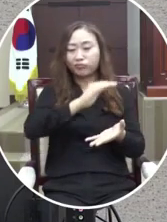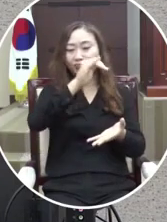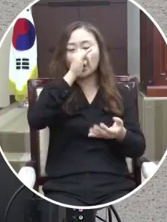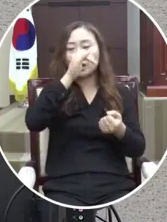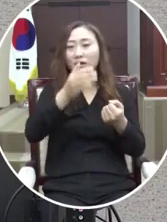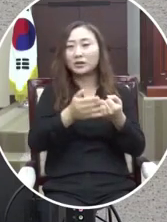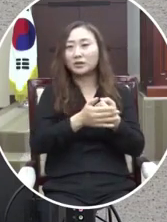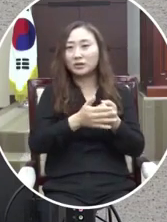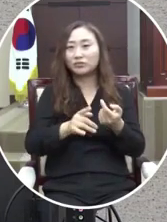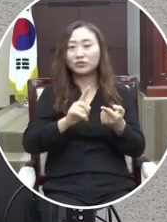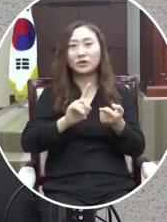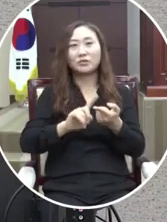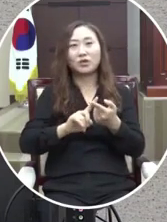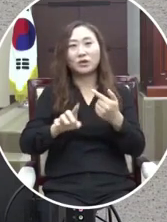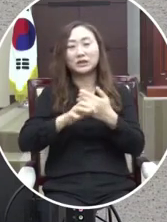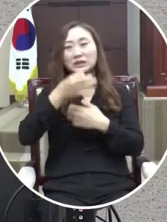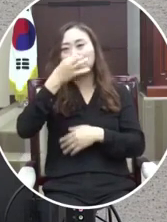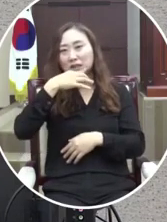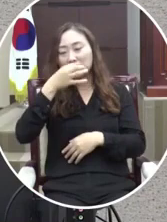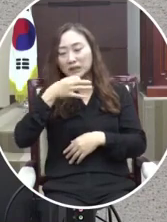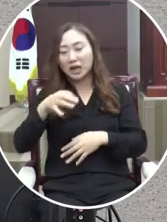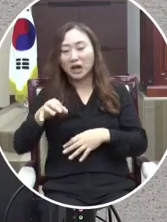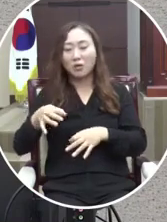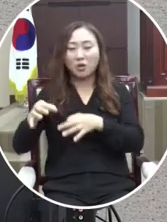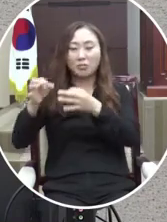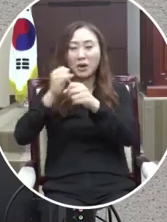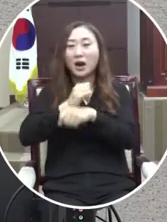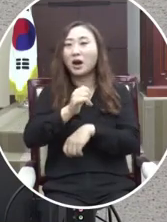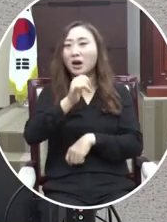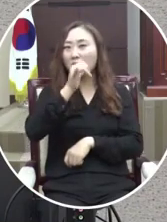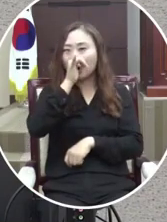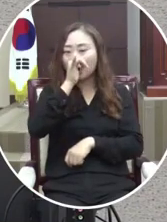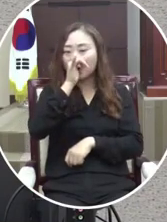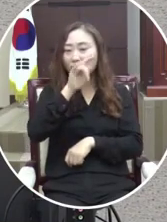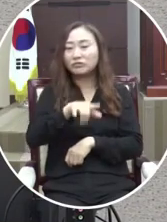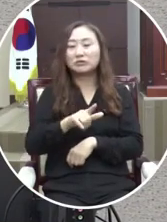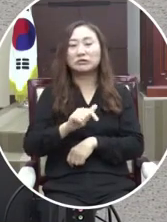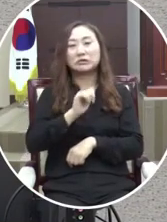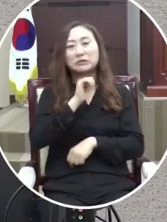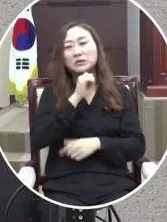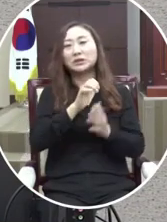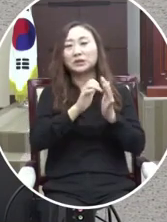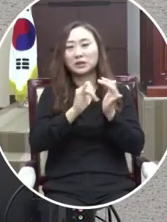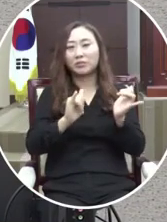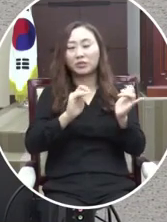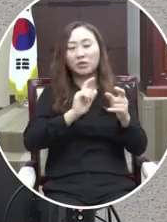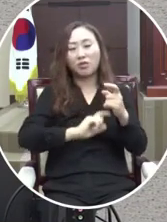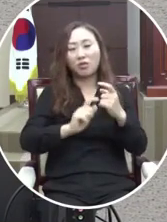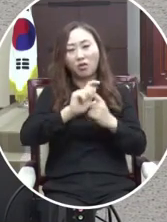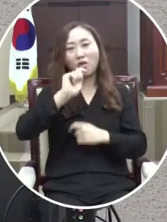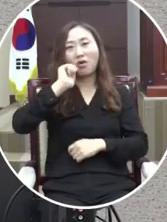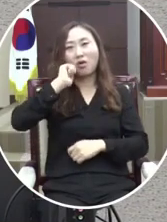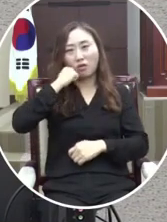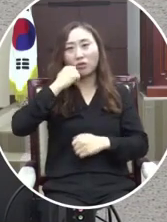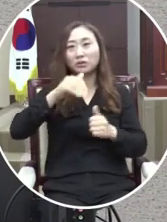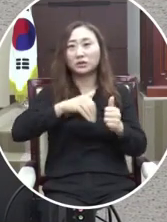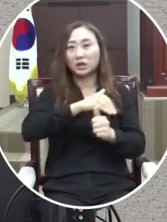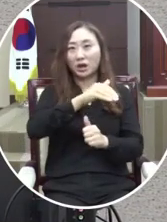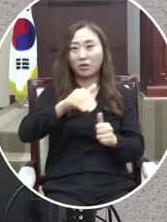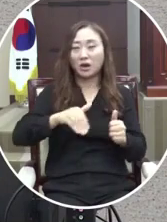불안과 고금리로 대출 연체율이 증가하고 있는 상황에서 서민의 삶을 더욱 어렵게 만들고